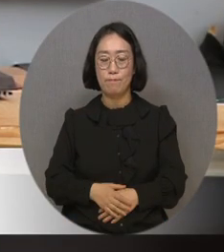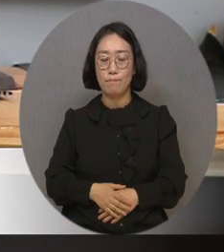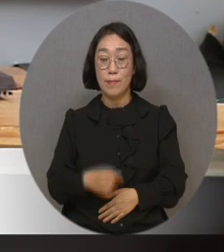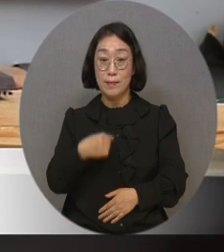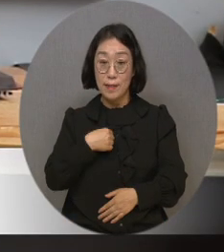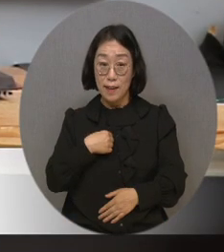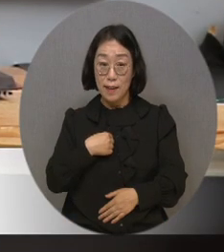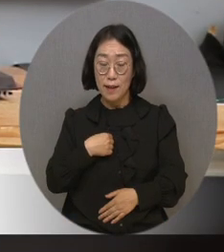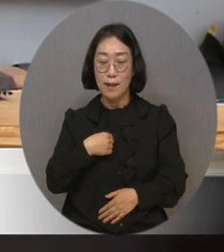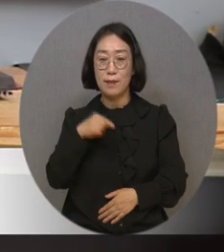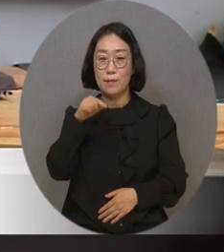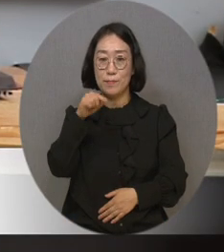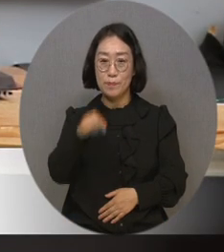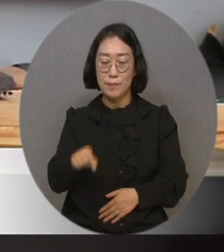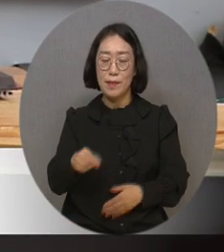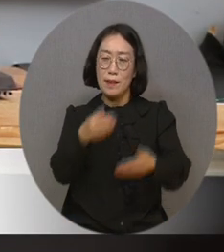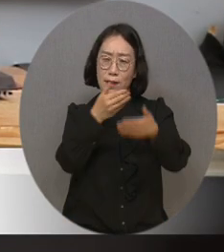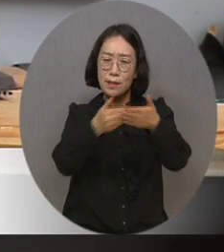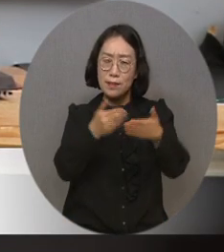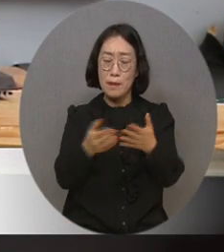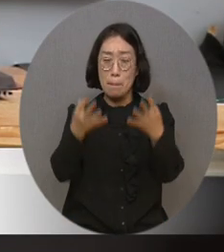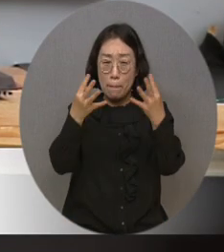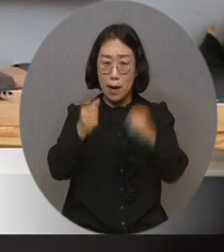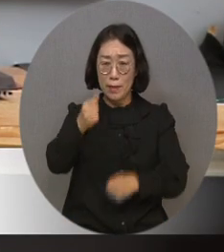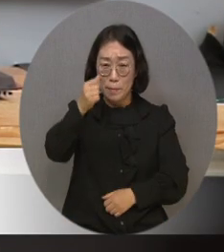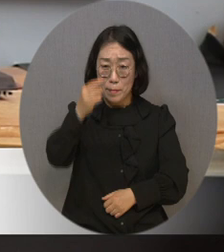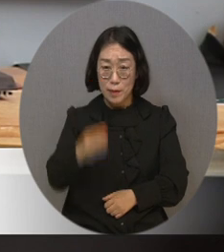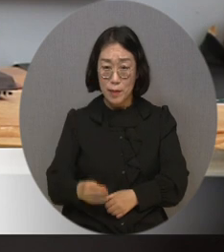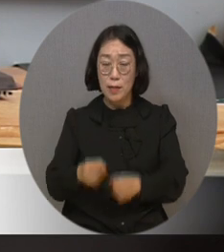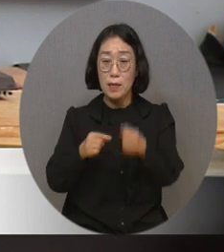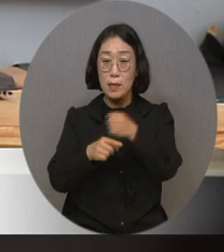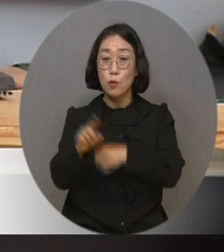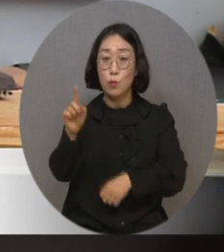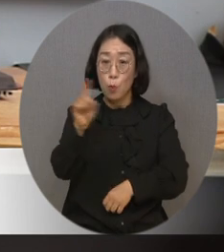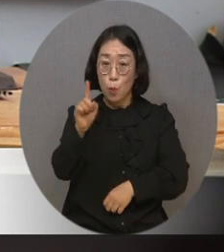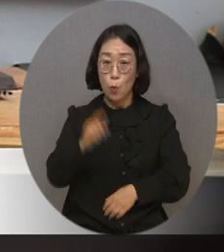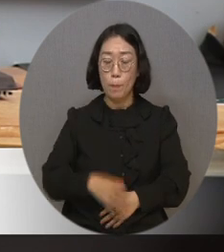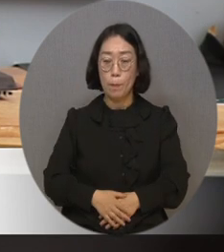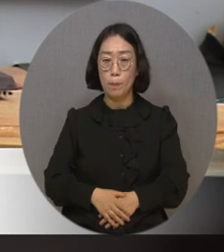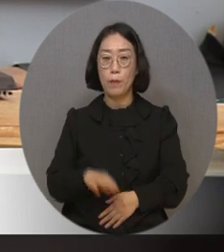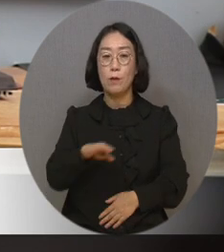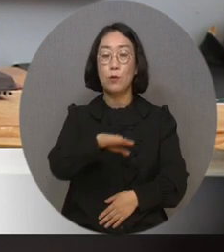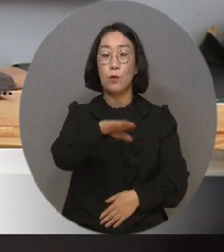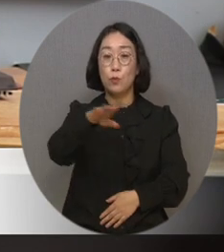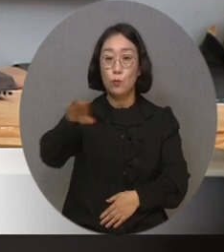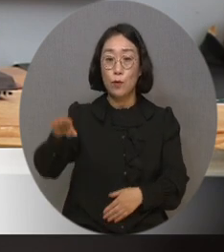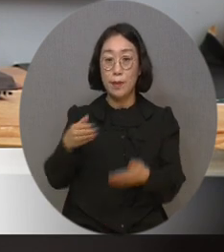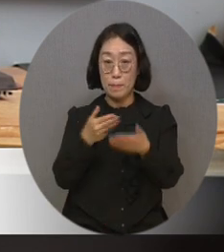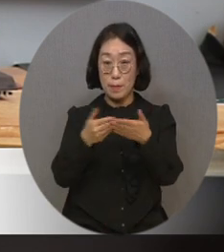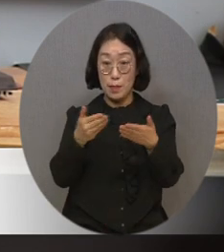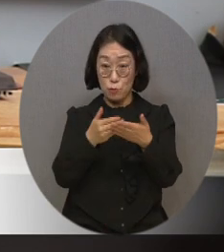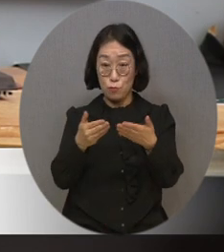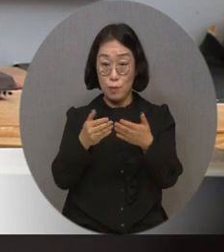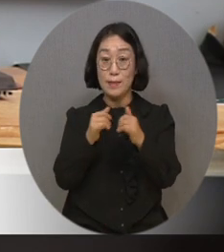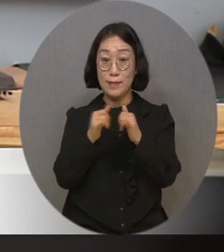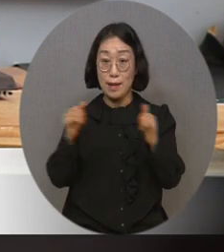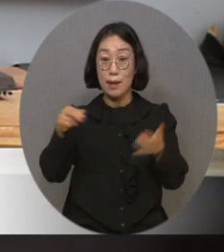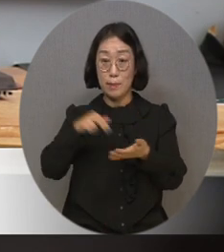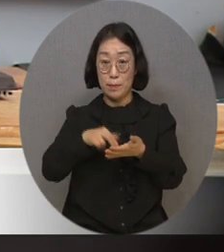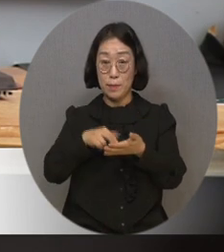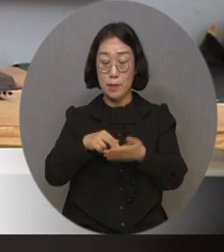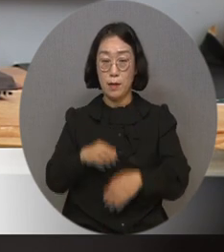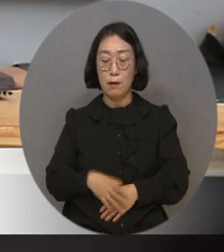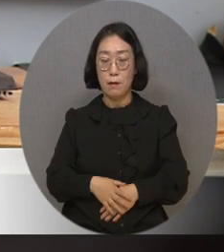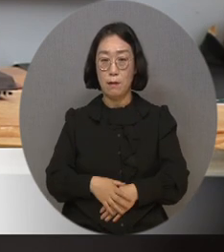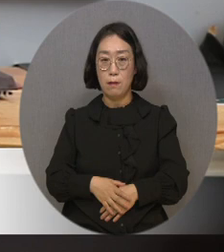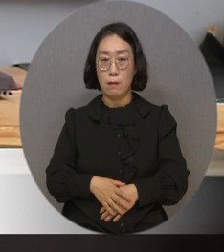제가 그 드로잉을 많이 하고 있는 이유가 우리 그 미술을 하는 사람들은 장르를